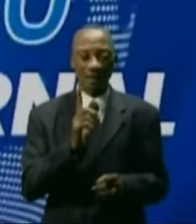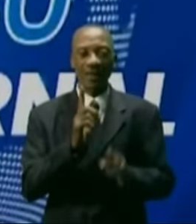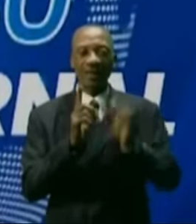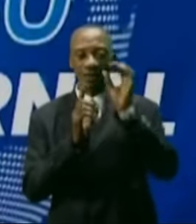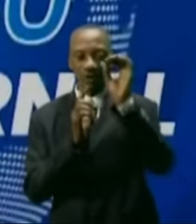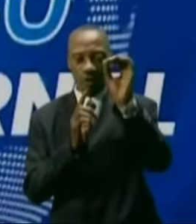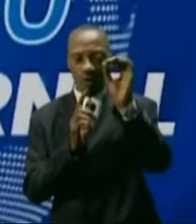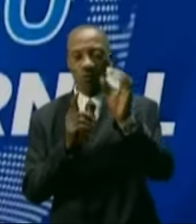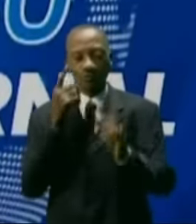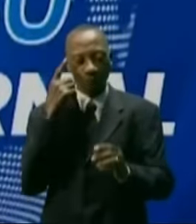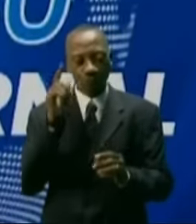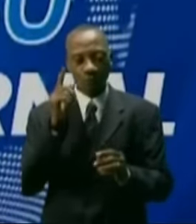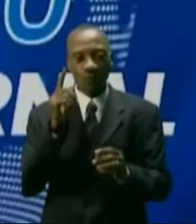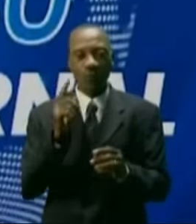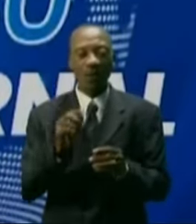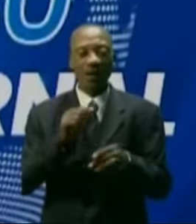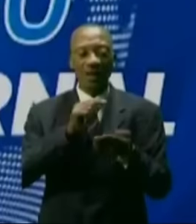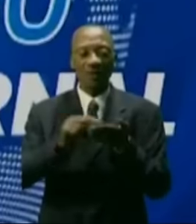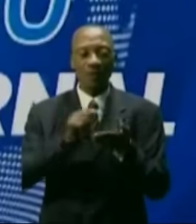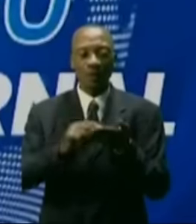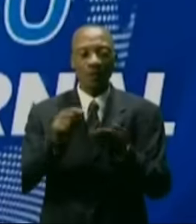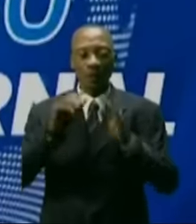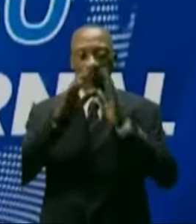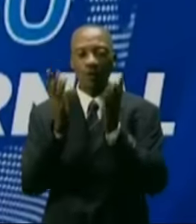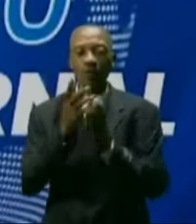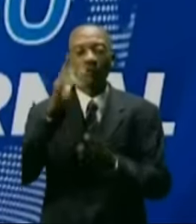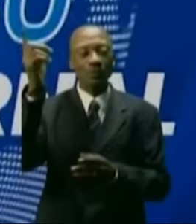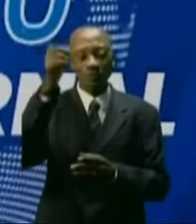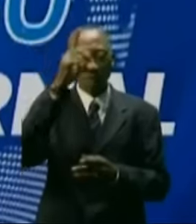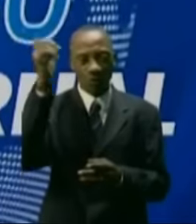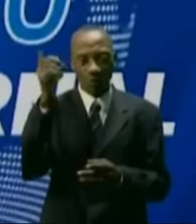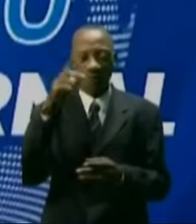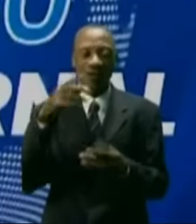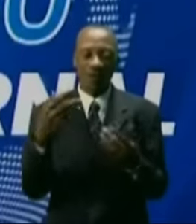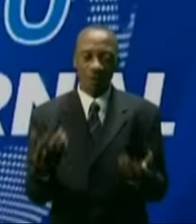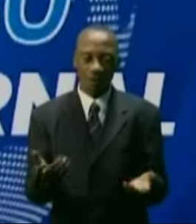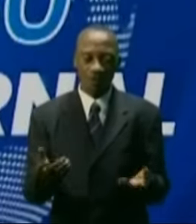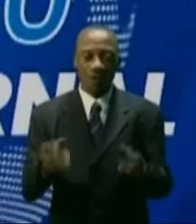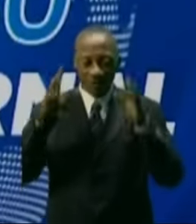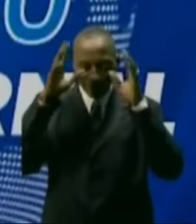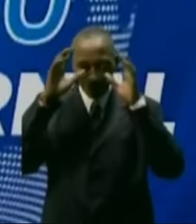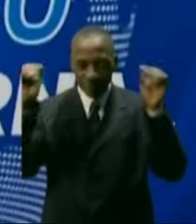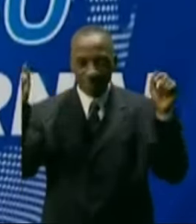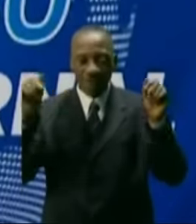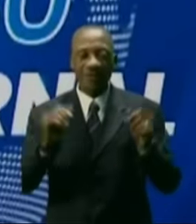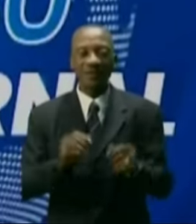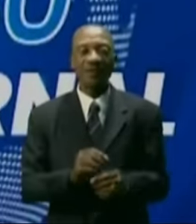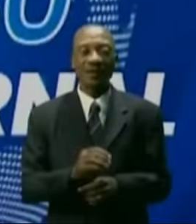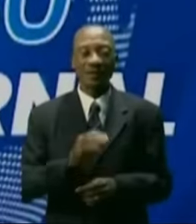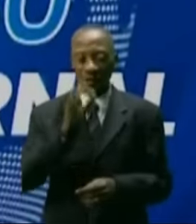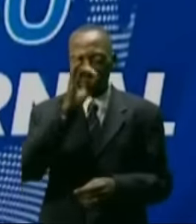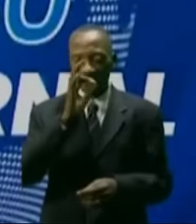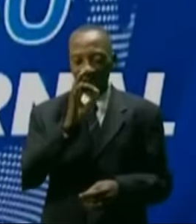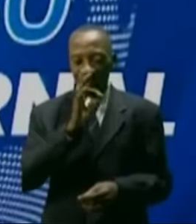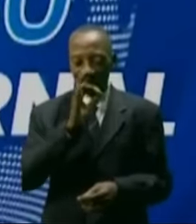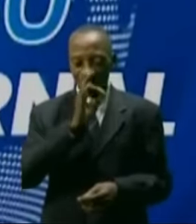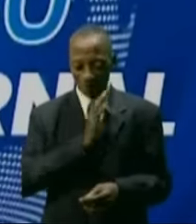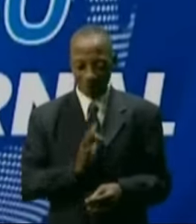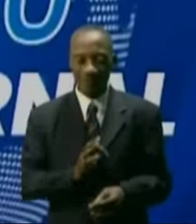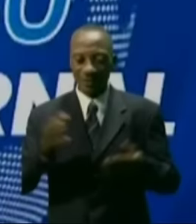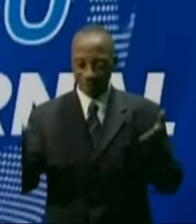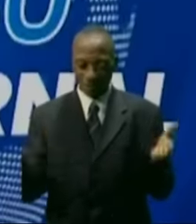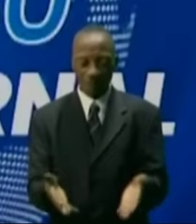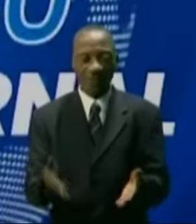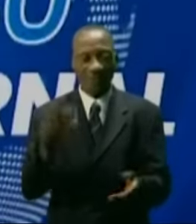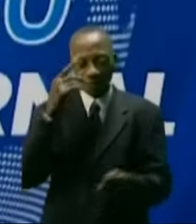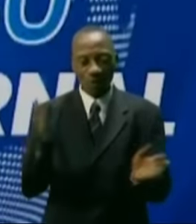Canada 2026. Le chef de l'État, Félix-Antoine Tshisekedi Tshilombo, a assisté à ces matchs pour encourager le fauve congolais.